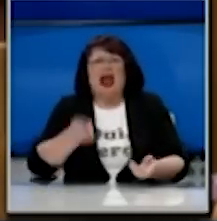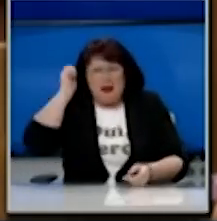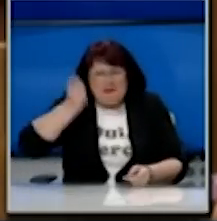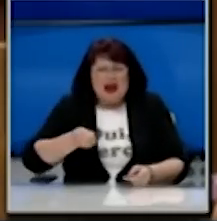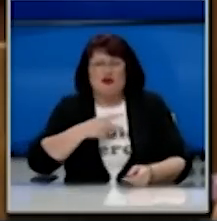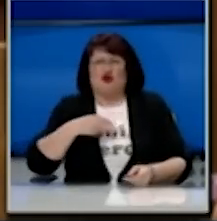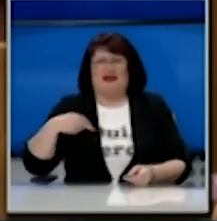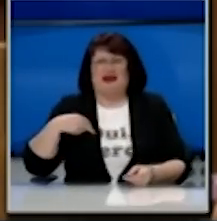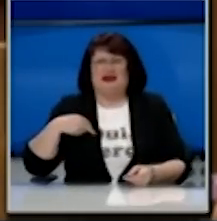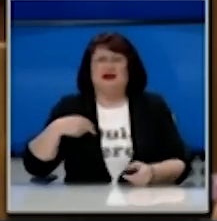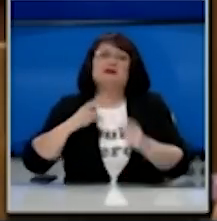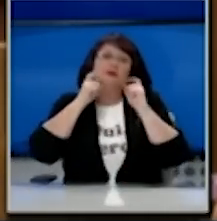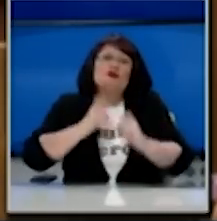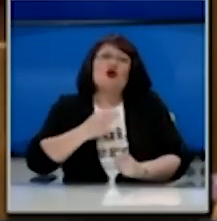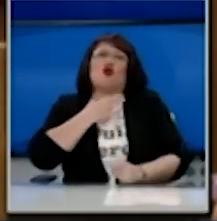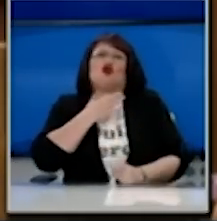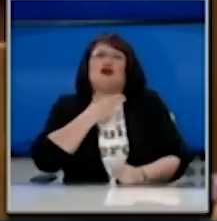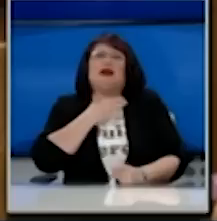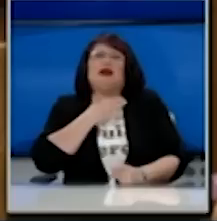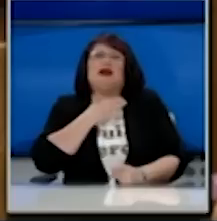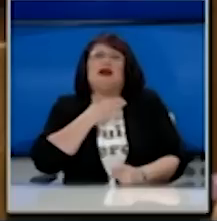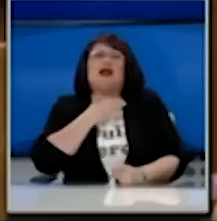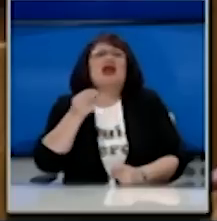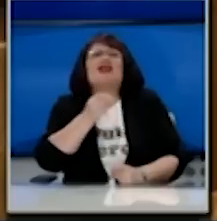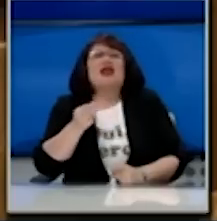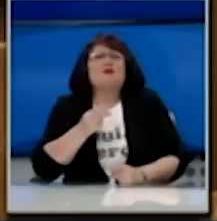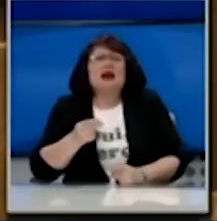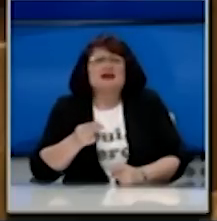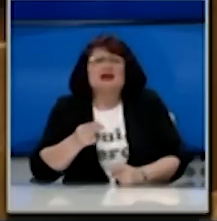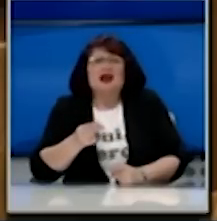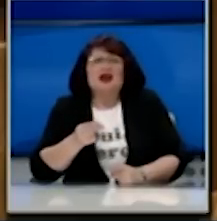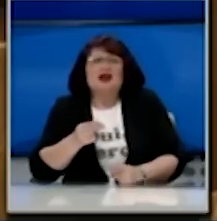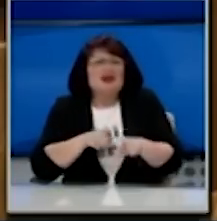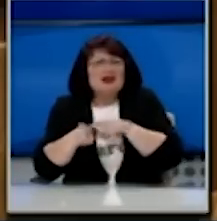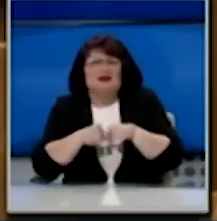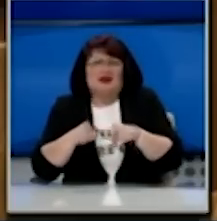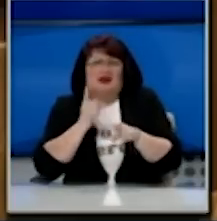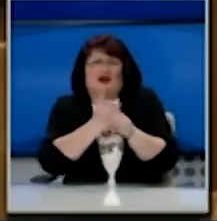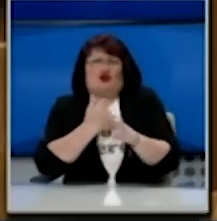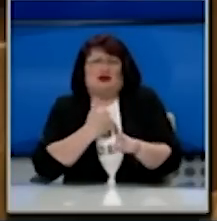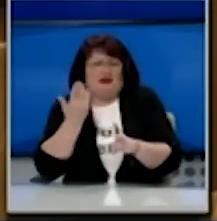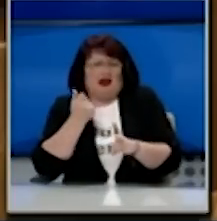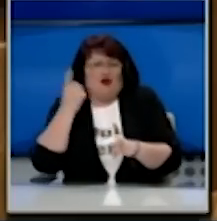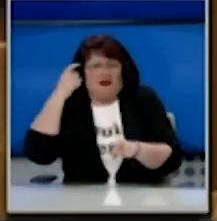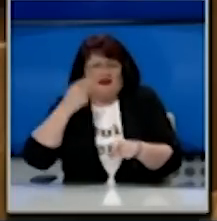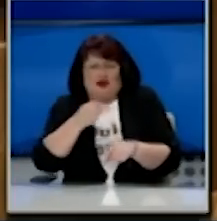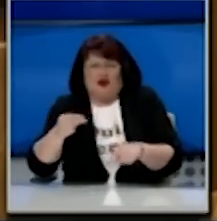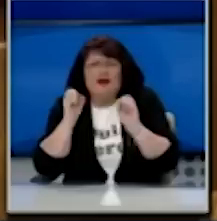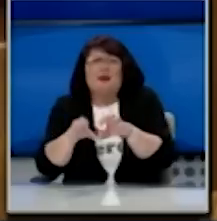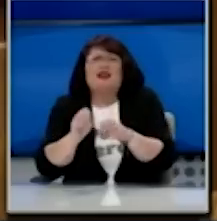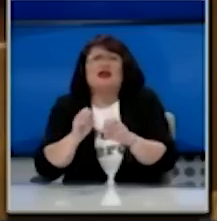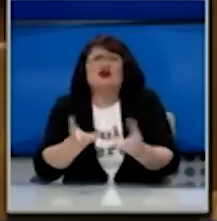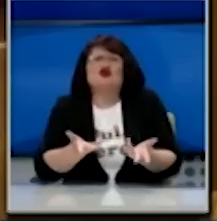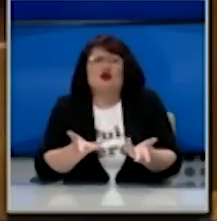καθηγητές να αναγκάζονται να διδάσκουν γνωστικά αντικείμενα άσχετα με την ειδικότητά τους? Φτάσατε